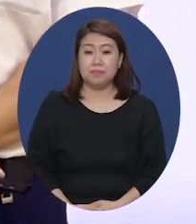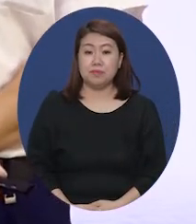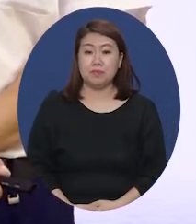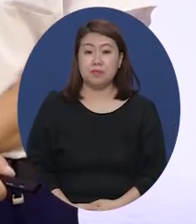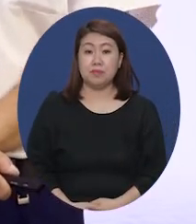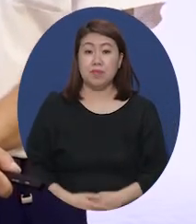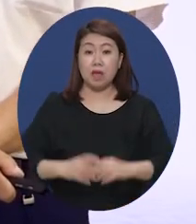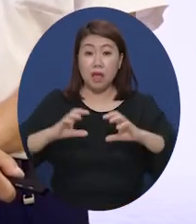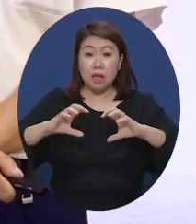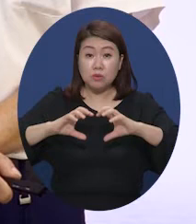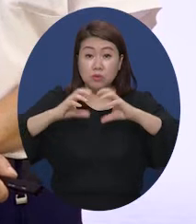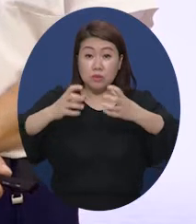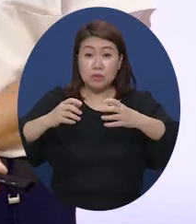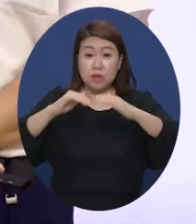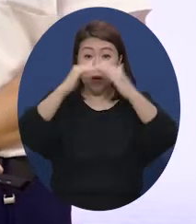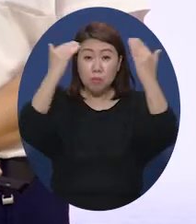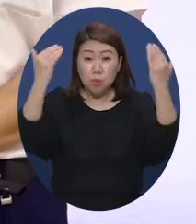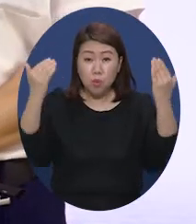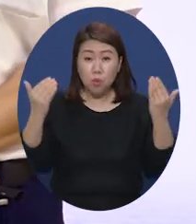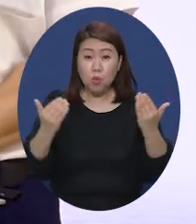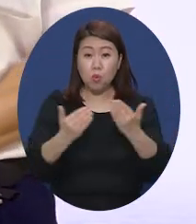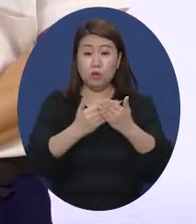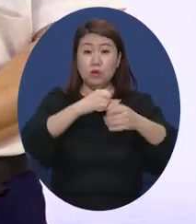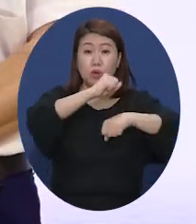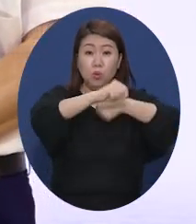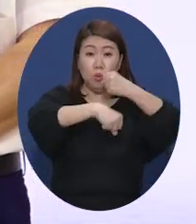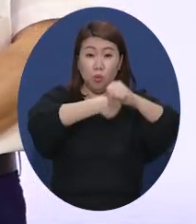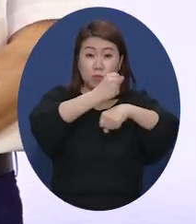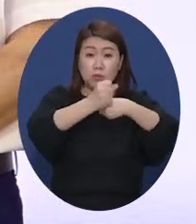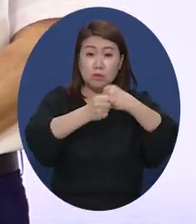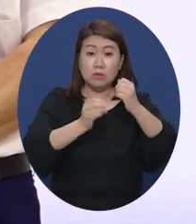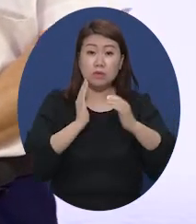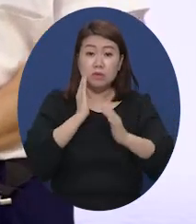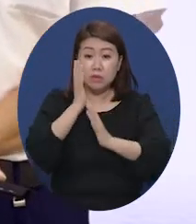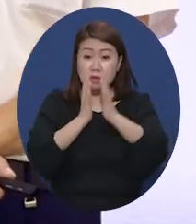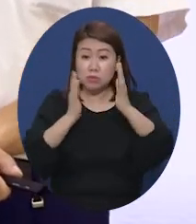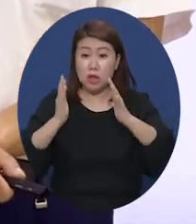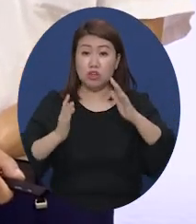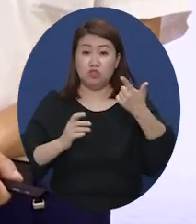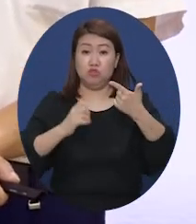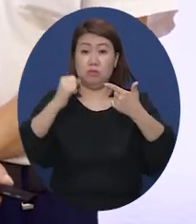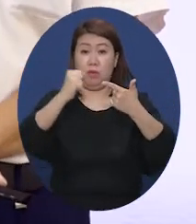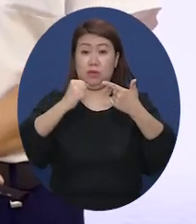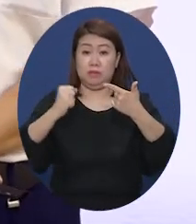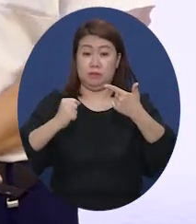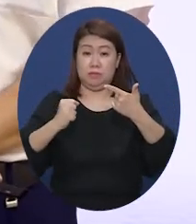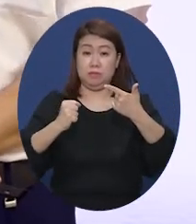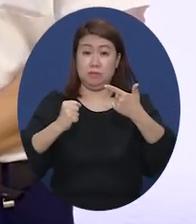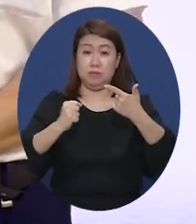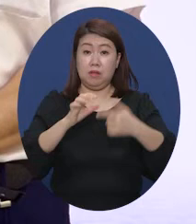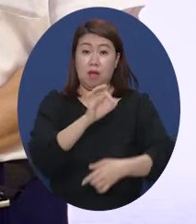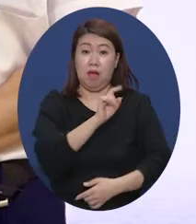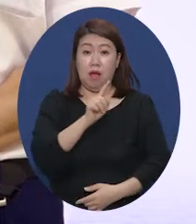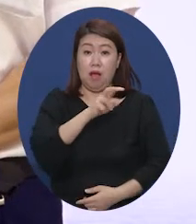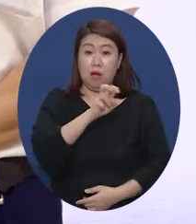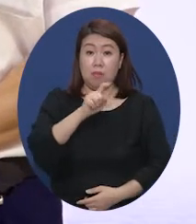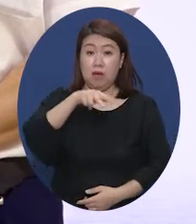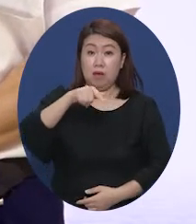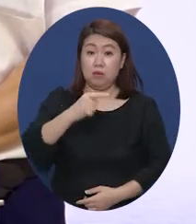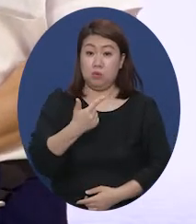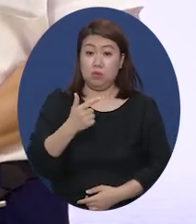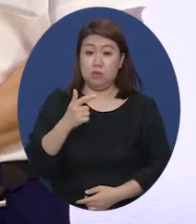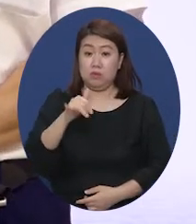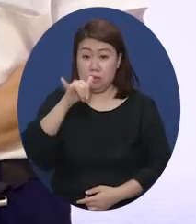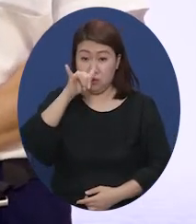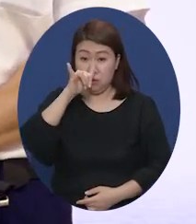그 개항 중에 보면요. 지구상에 존재하는 모든 종류의 동식물군의 6%가 그죠? 이쪽에 존재하게 됩니다.